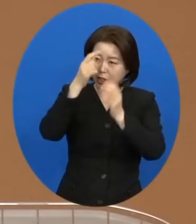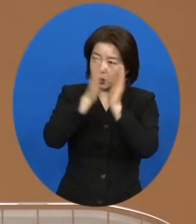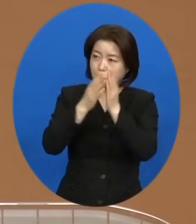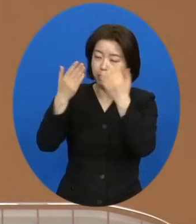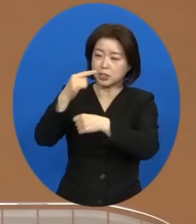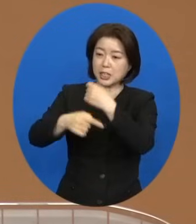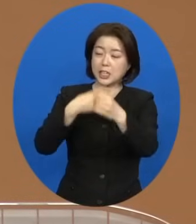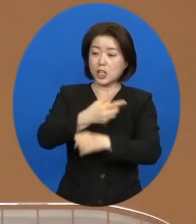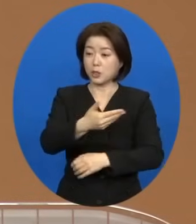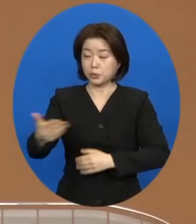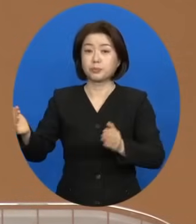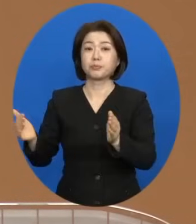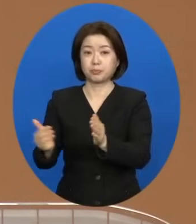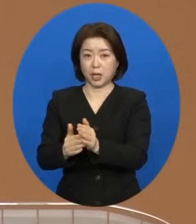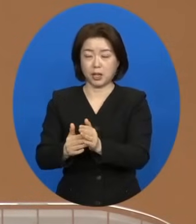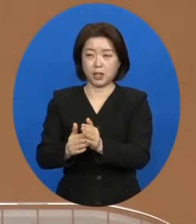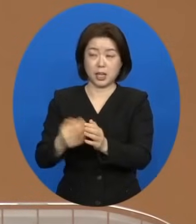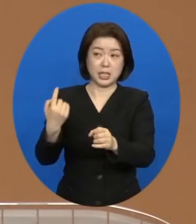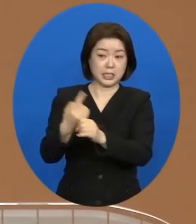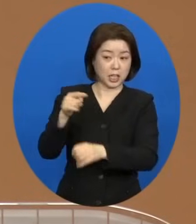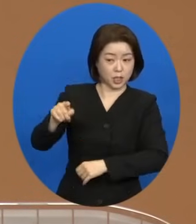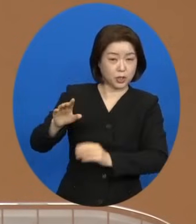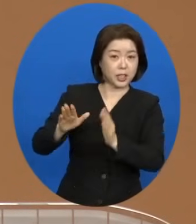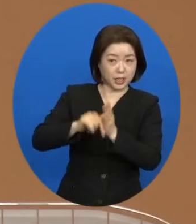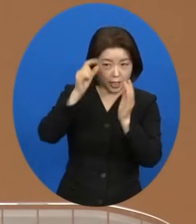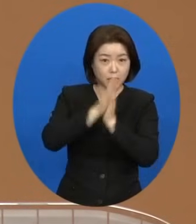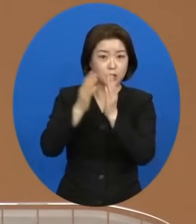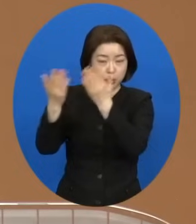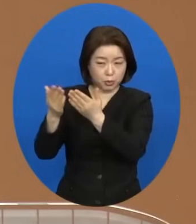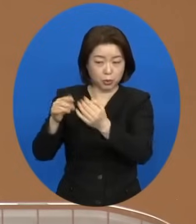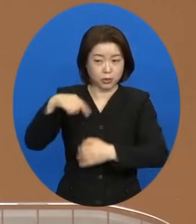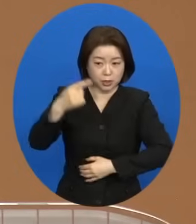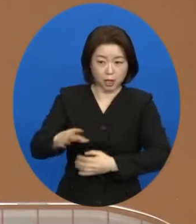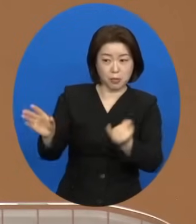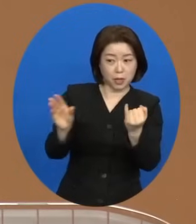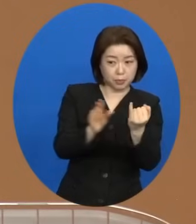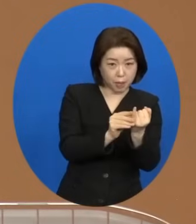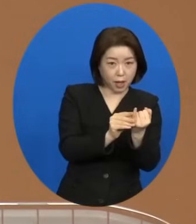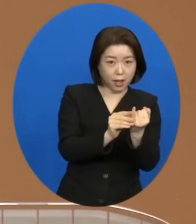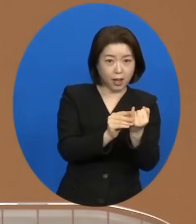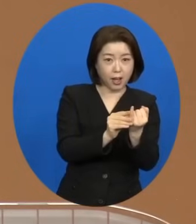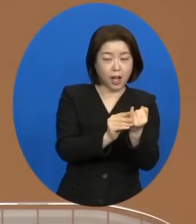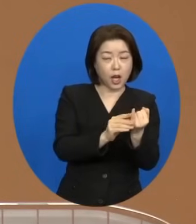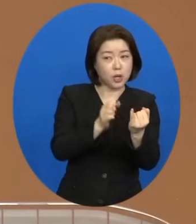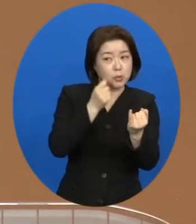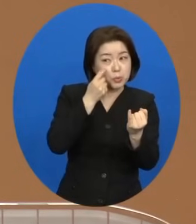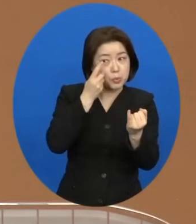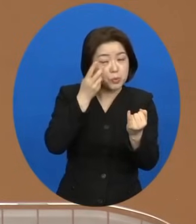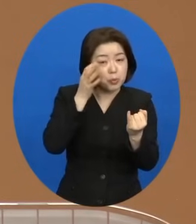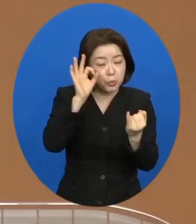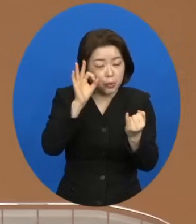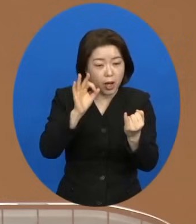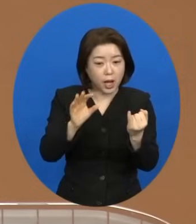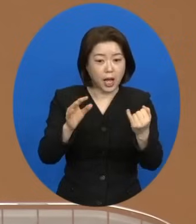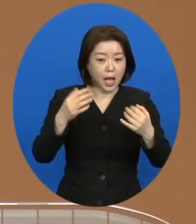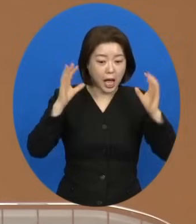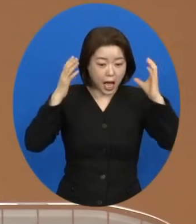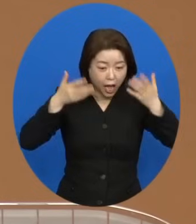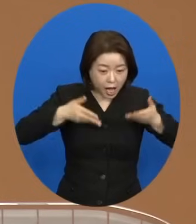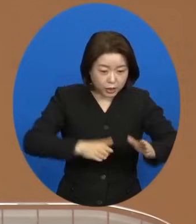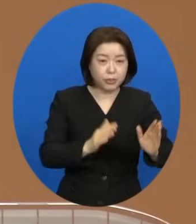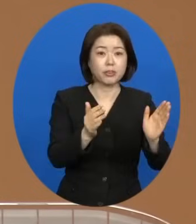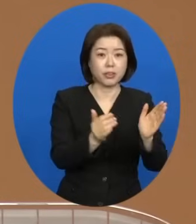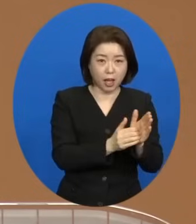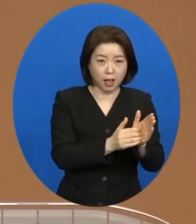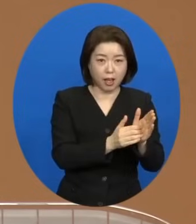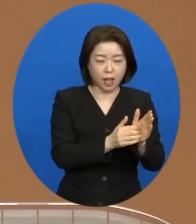전에 이때쯤에 하나님께 기도를 하였고 하만 개월을 지나서 사무엘을 낳았다고 치면